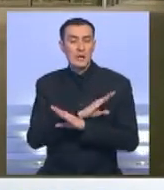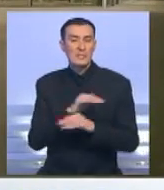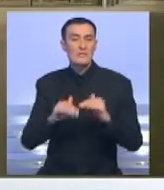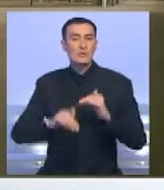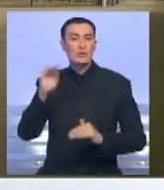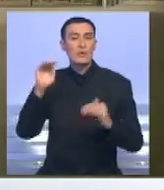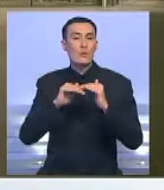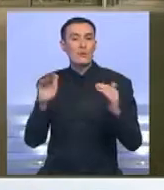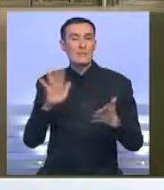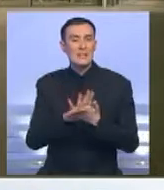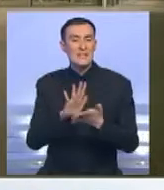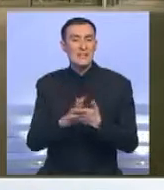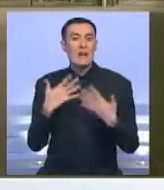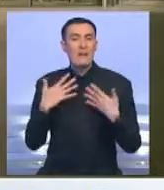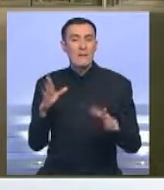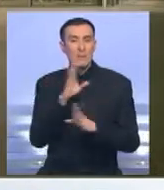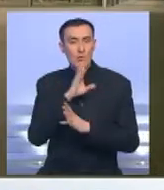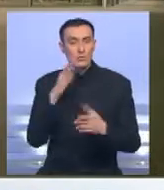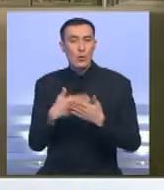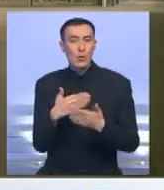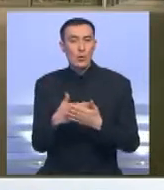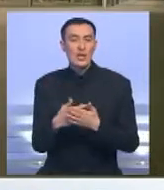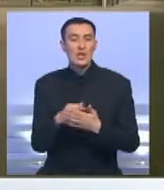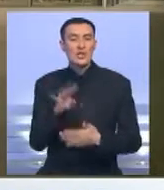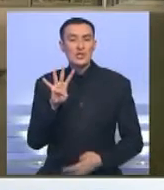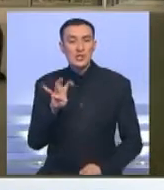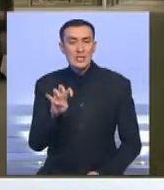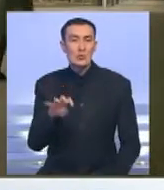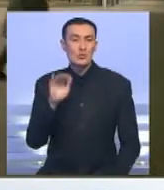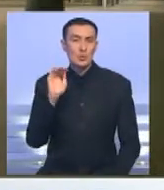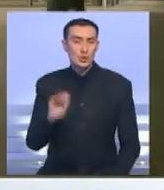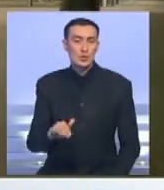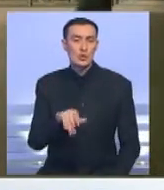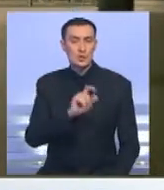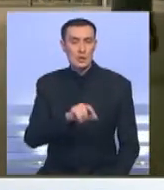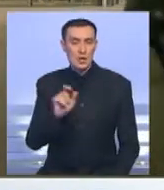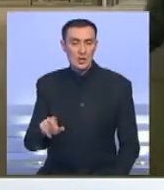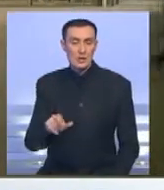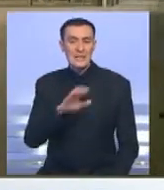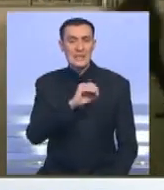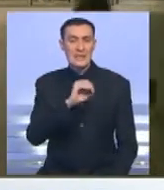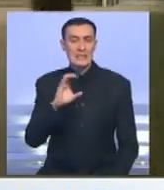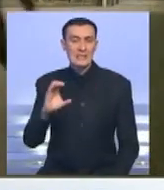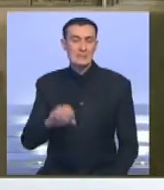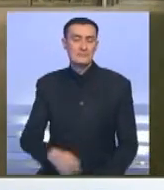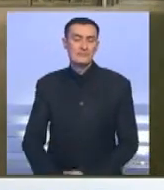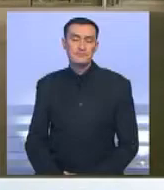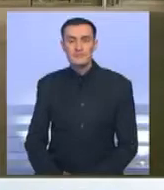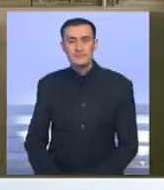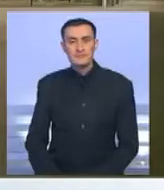высокого уровня загрязнения воздуха около 400 000 граждан ЕС.